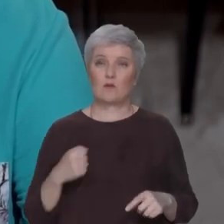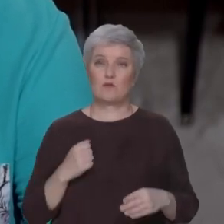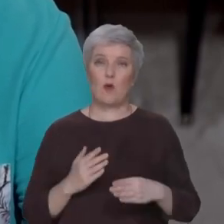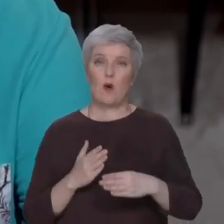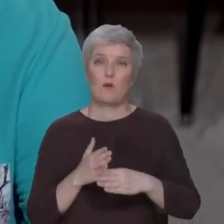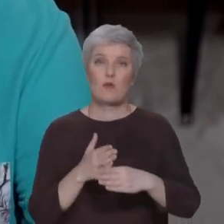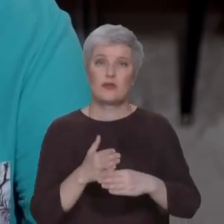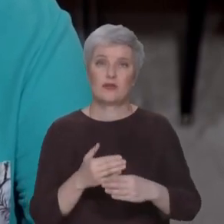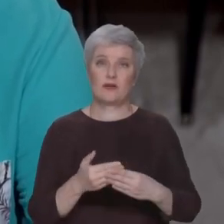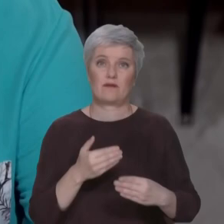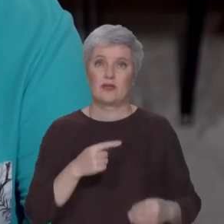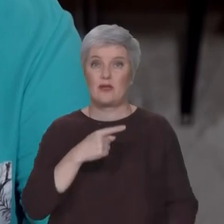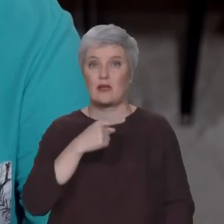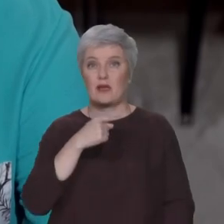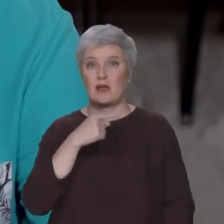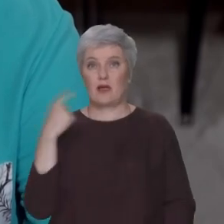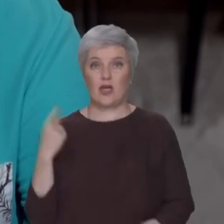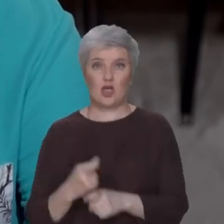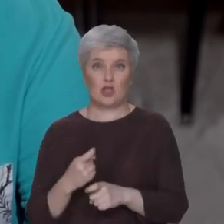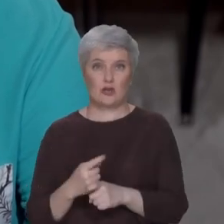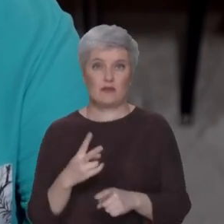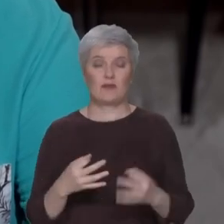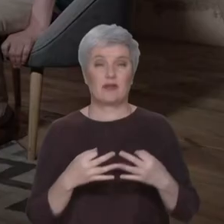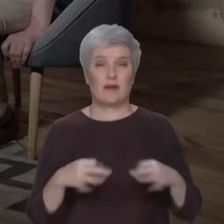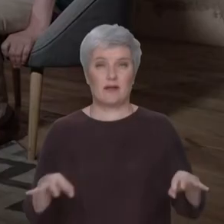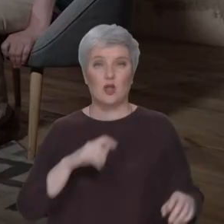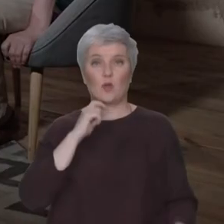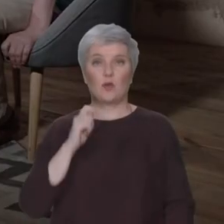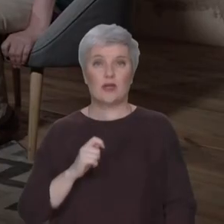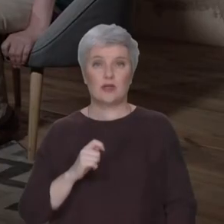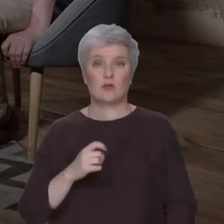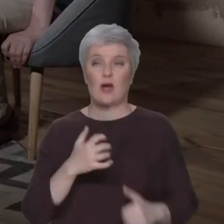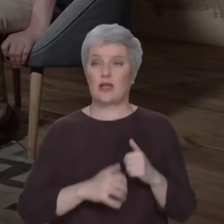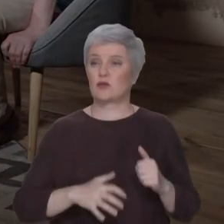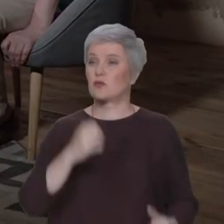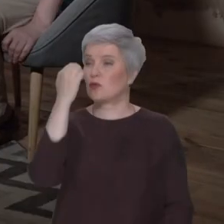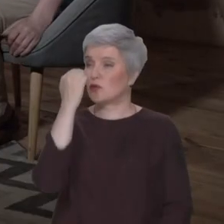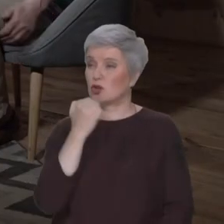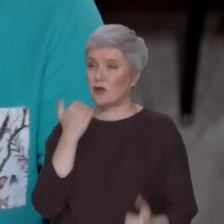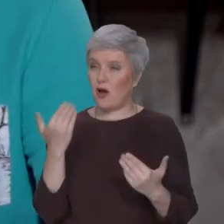від рашистів. А на вільну українську Херсонщину. Пане Ігорю, дуже дякую вам за цю